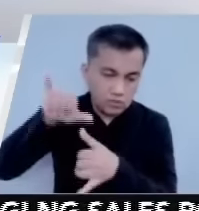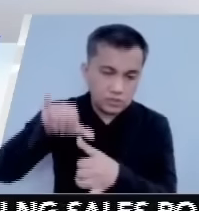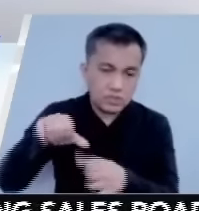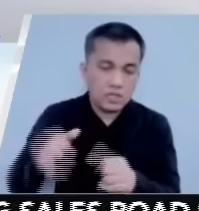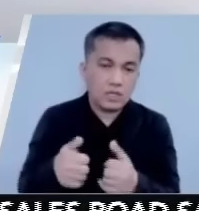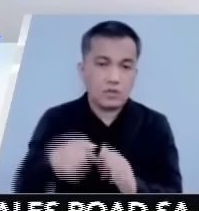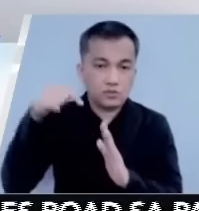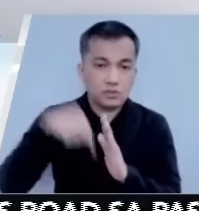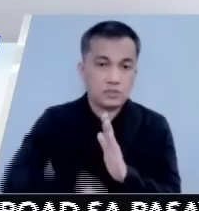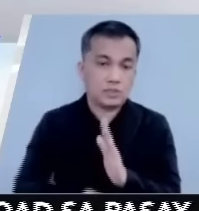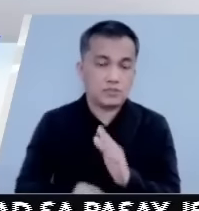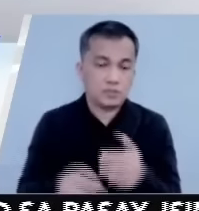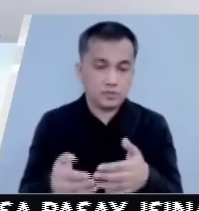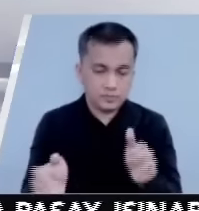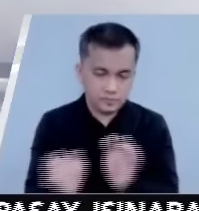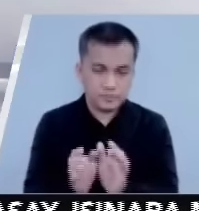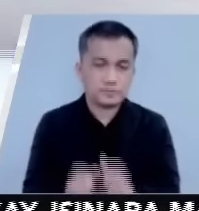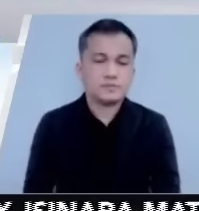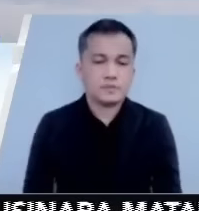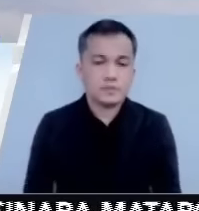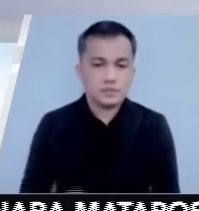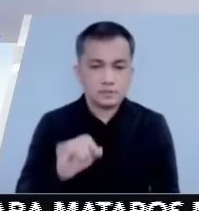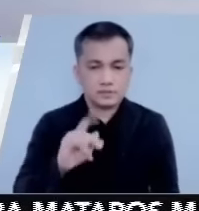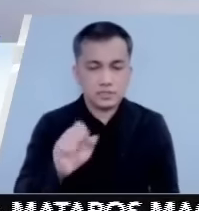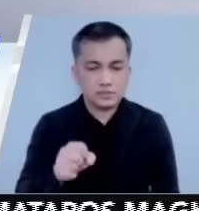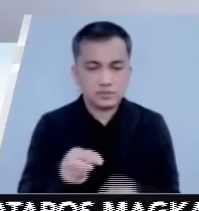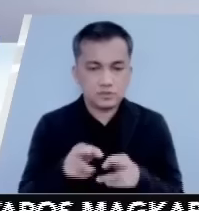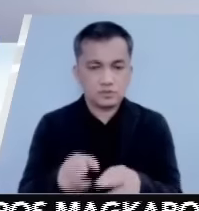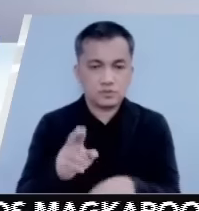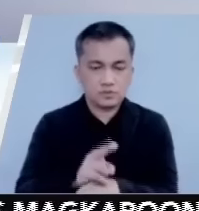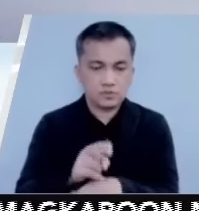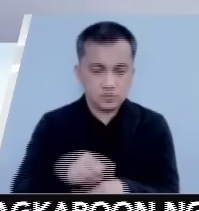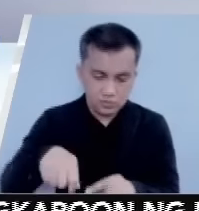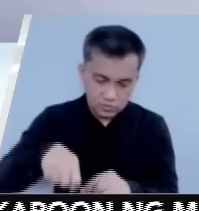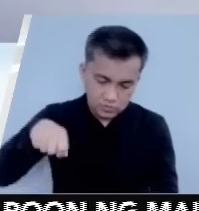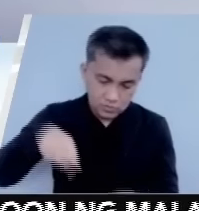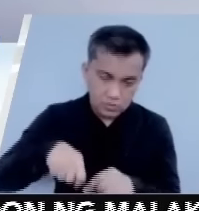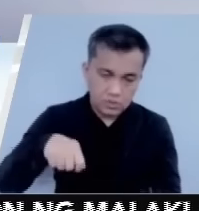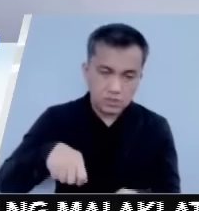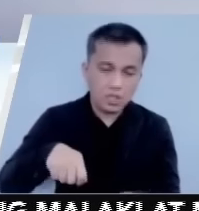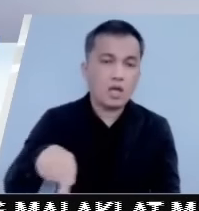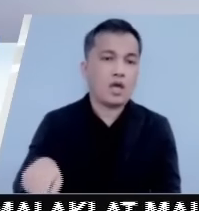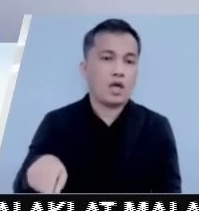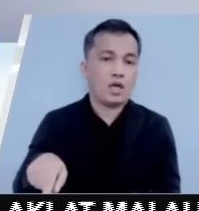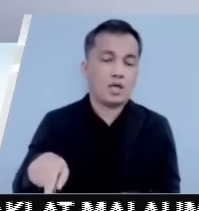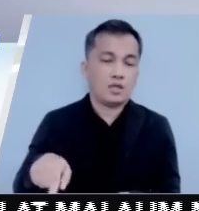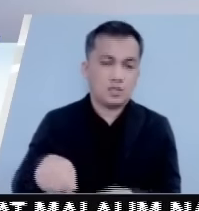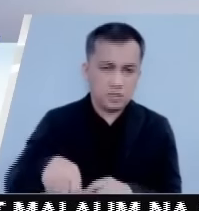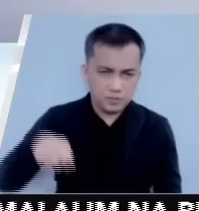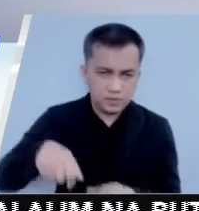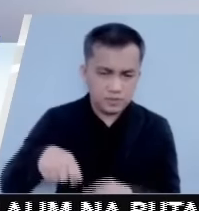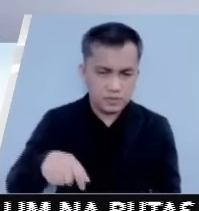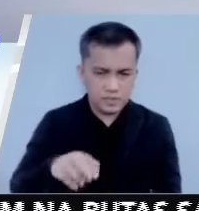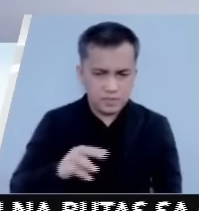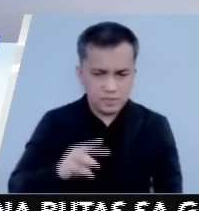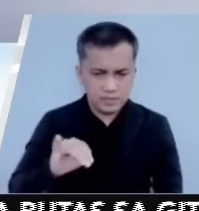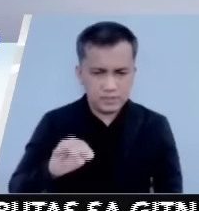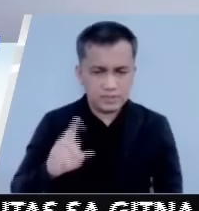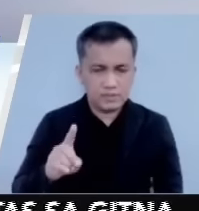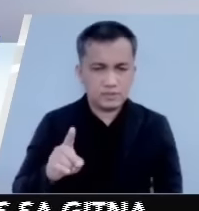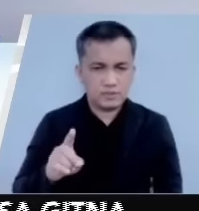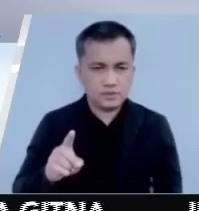nitong butas dito nga sa may bahagi ng Salus Road gamit yung kanilang panukat at lumalabas doon sa panukat ng Maynilad ng mga tauhan